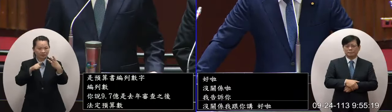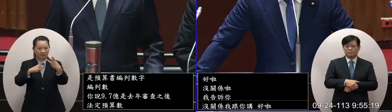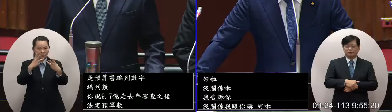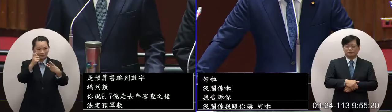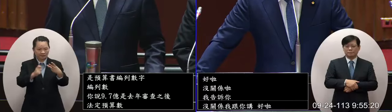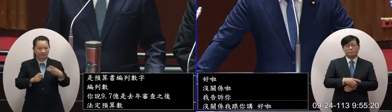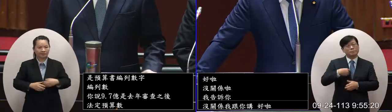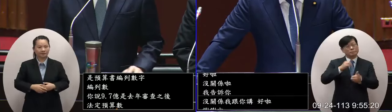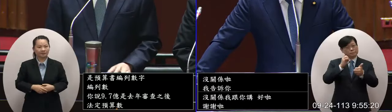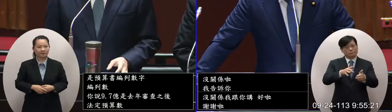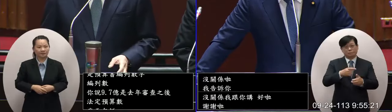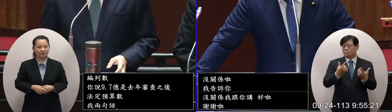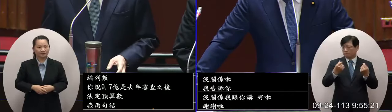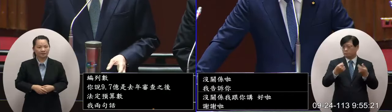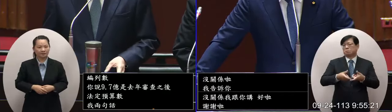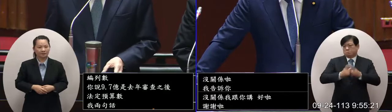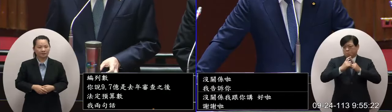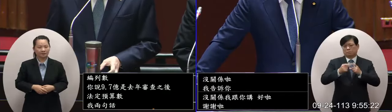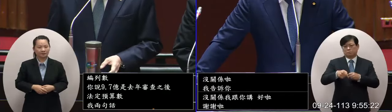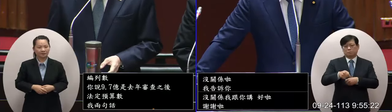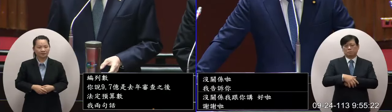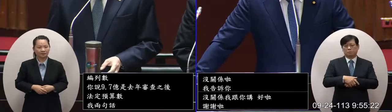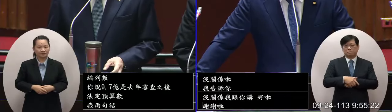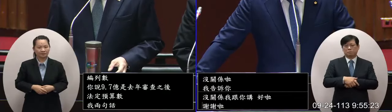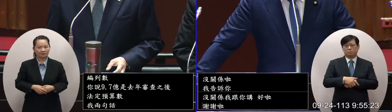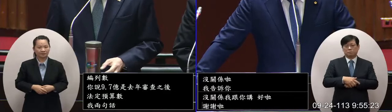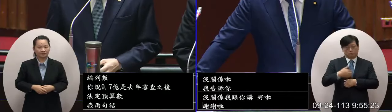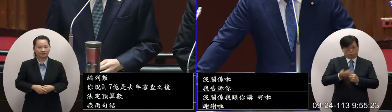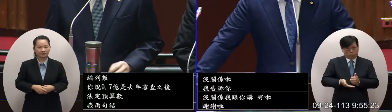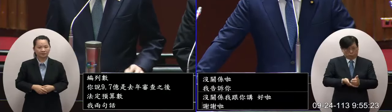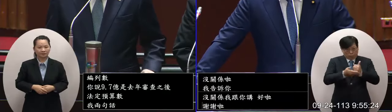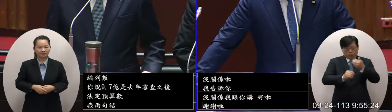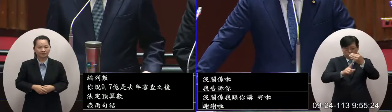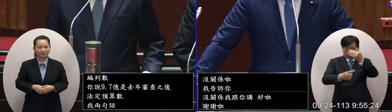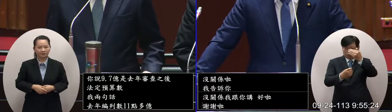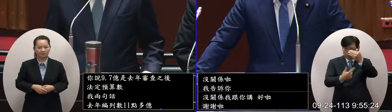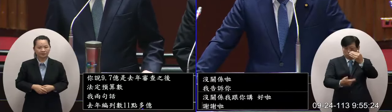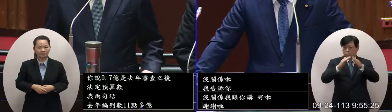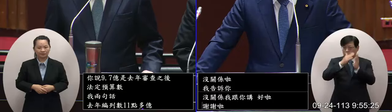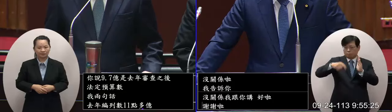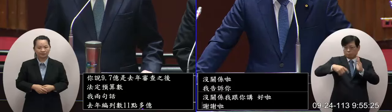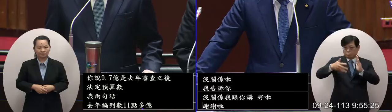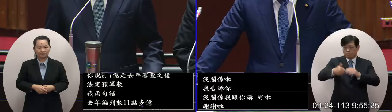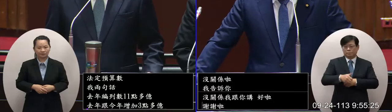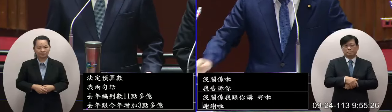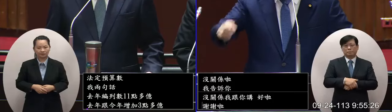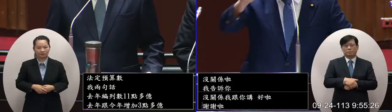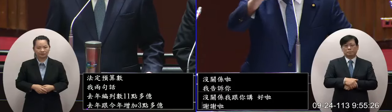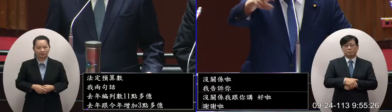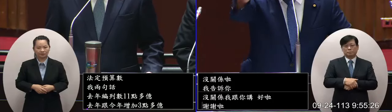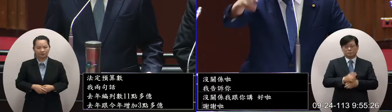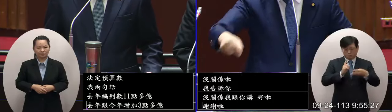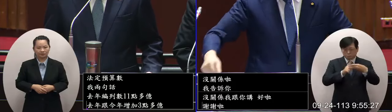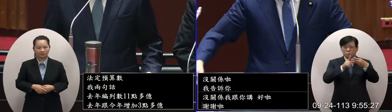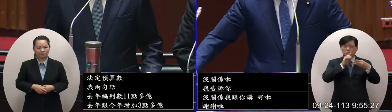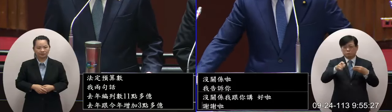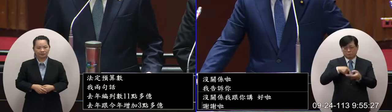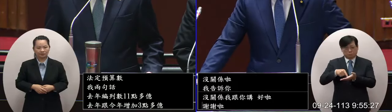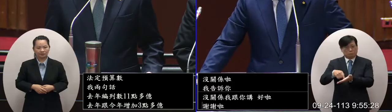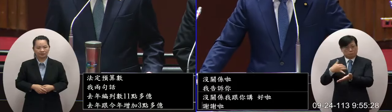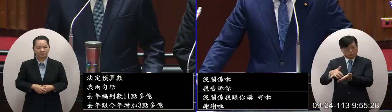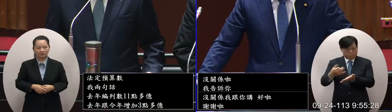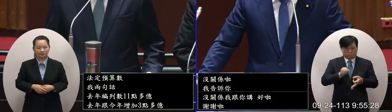3.3亿。 我告诉你，我还是回到我们令我尊敬的9月16号的卓院长，关键跟你编列数跟你